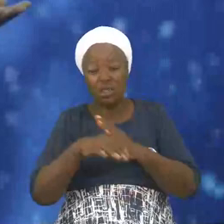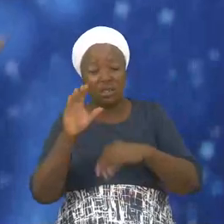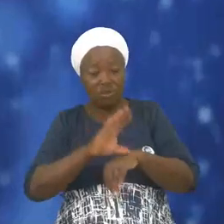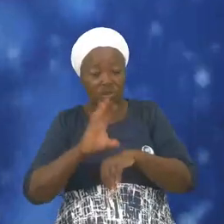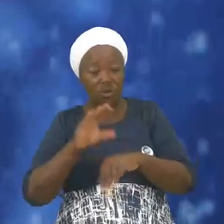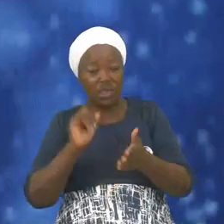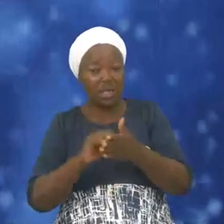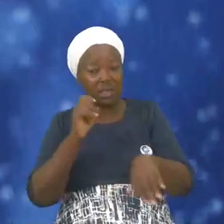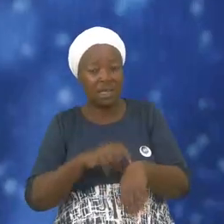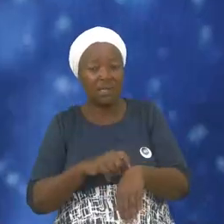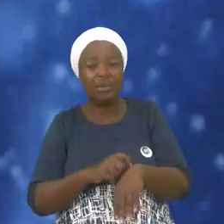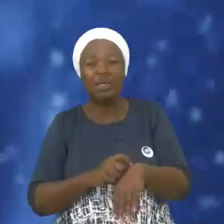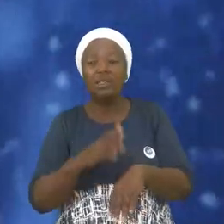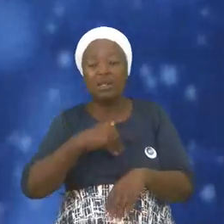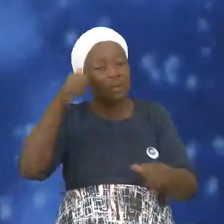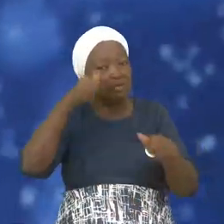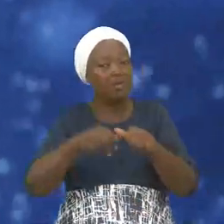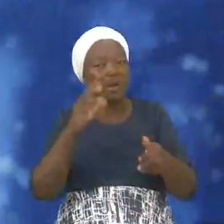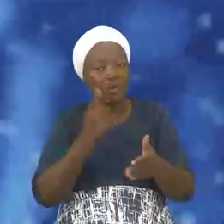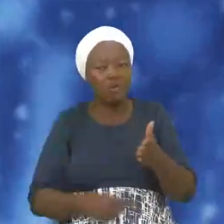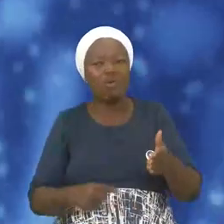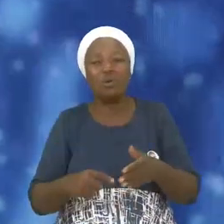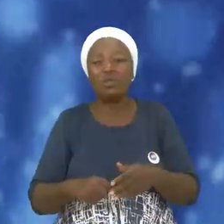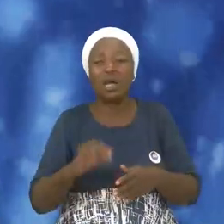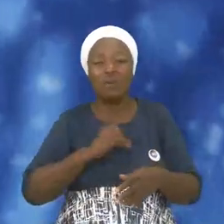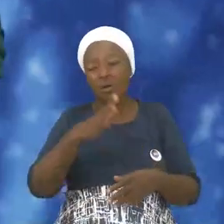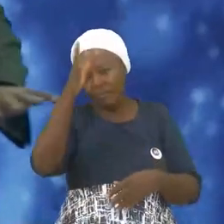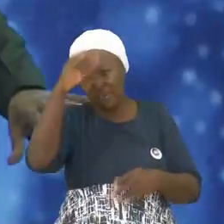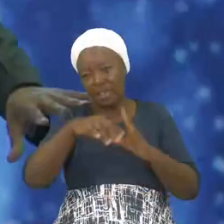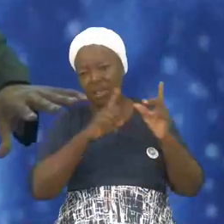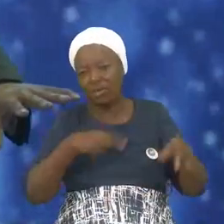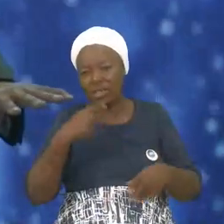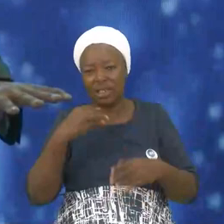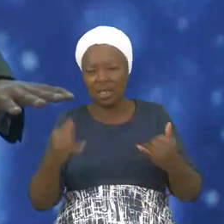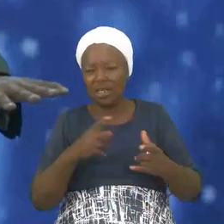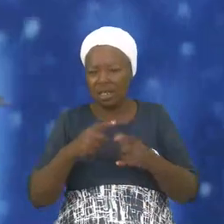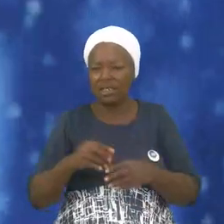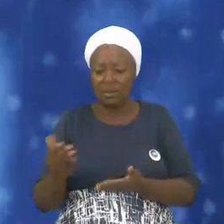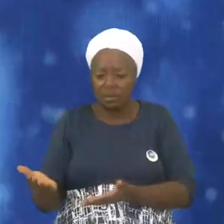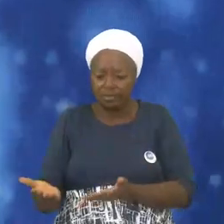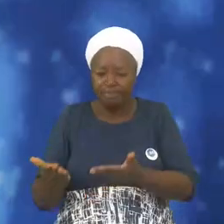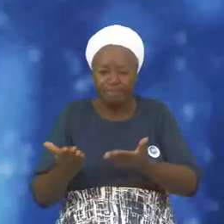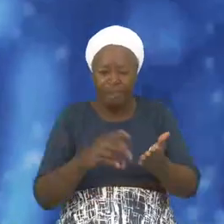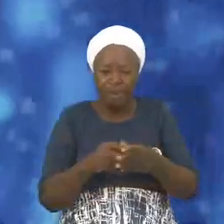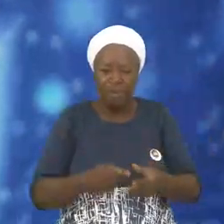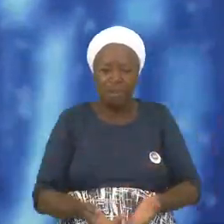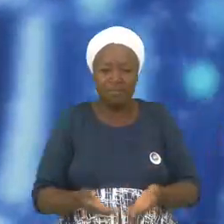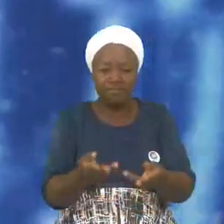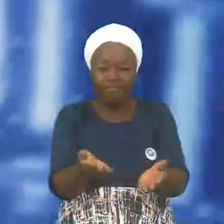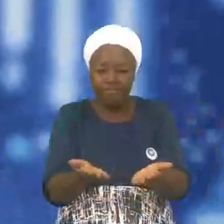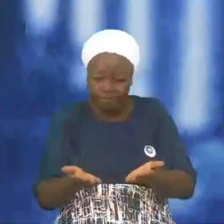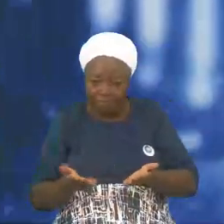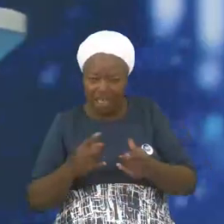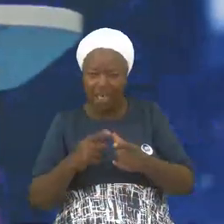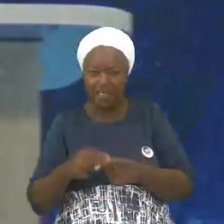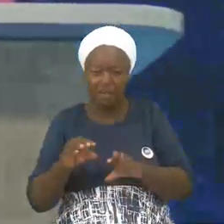à Miseta. Ceux qui sont anciens de l'église là-bas, ils vont se rappeler ce que je dis. Et